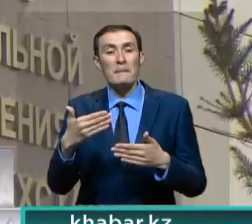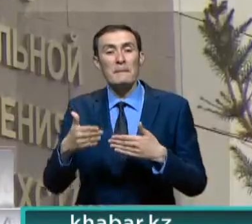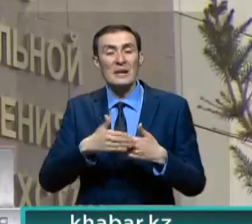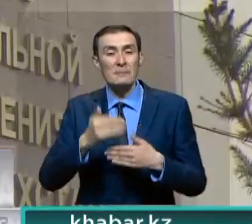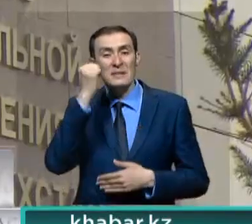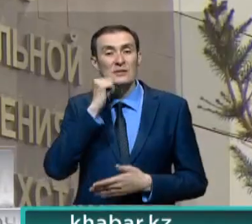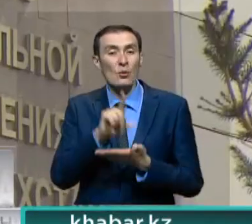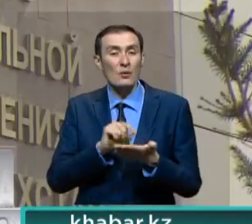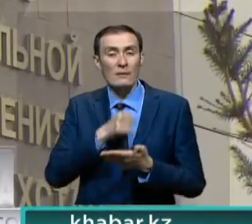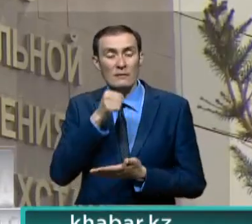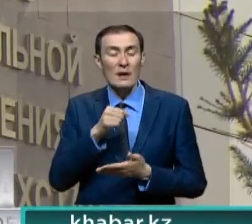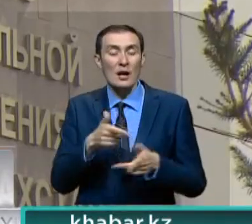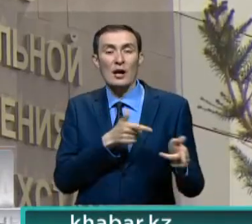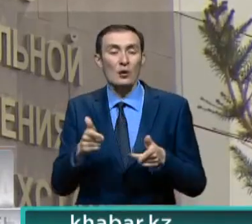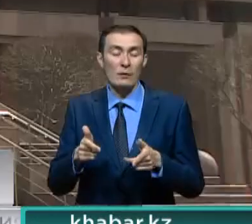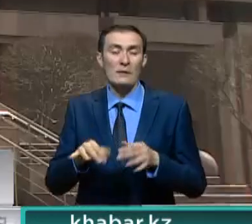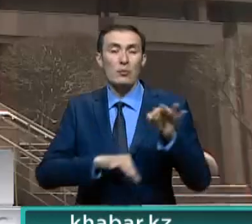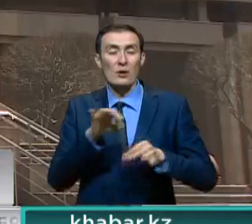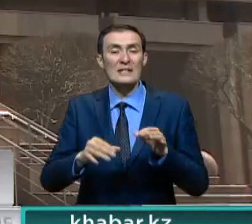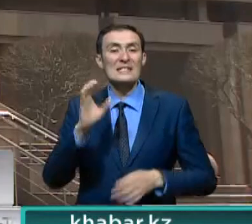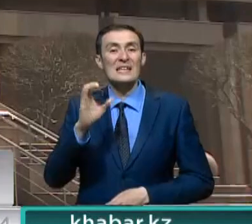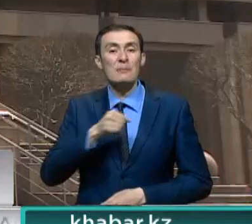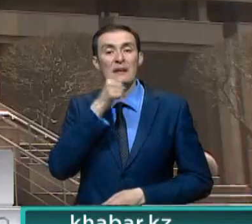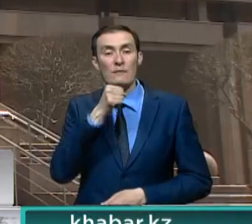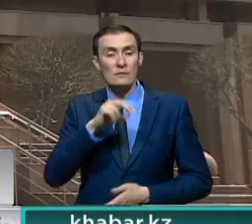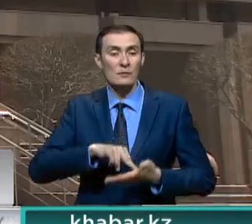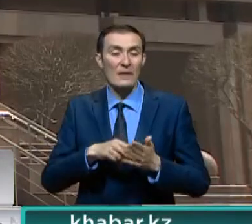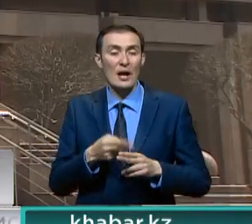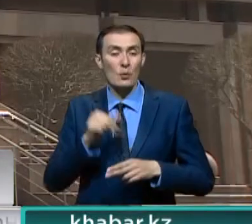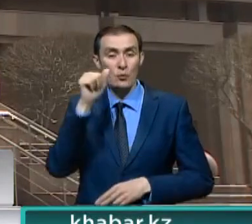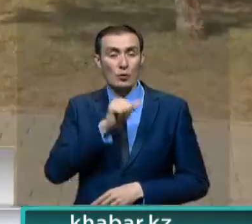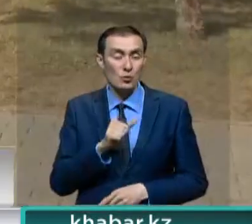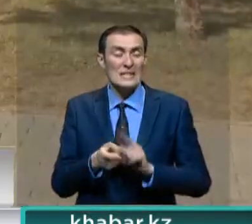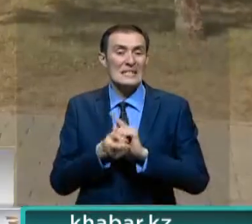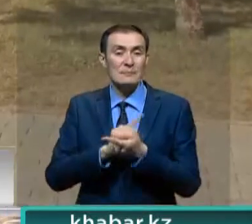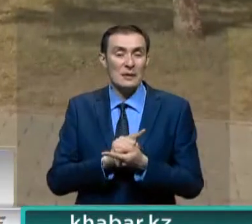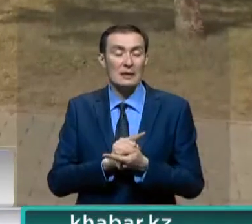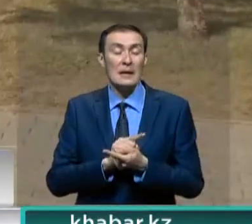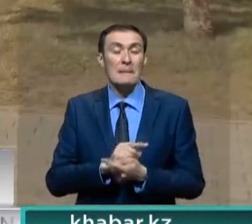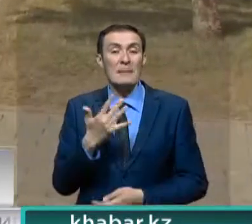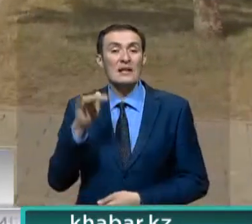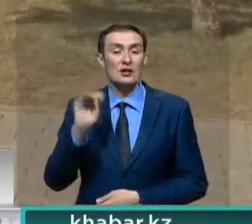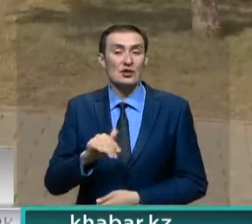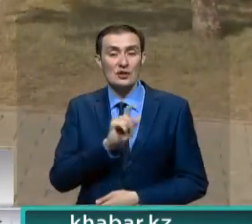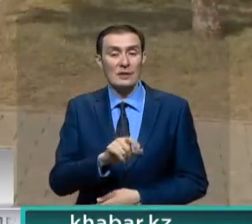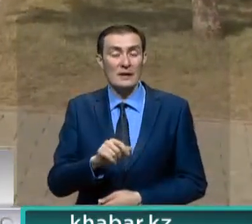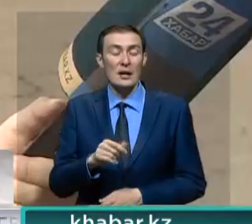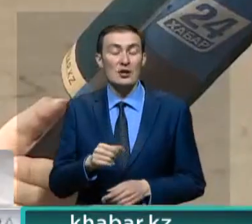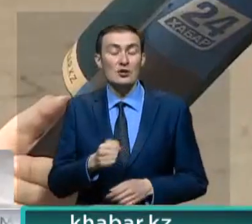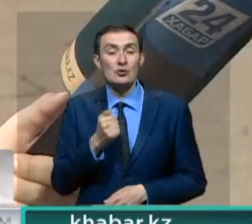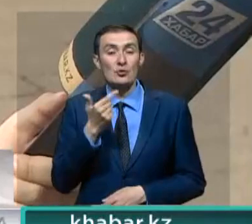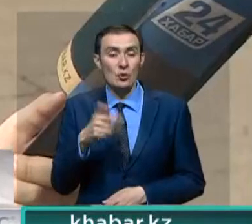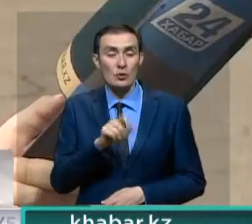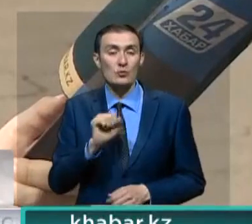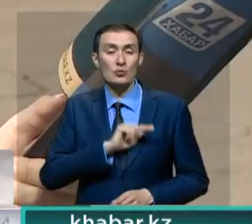Минтруда разработали спецпроект «Серебряный возраст». Планируется, что уже в этом году он изменит судьбу 5000 человек. Именно столько